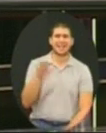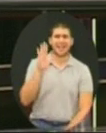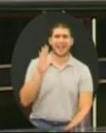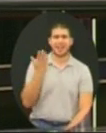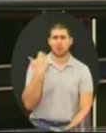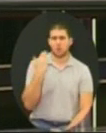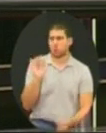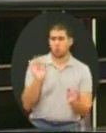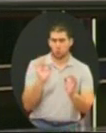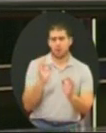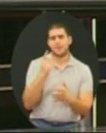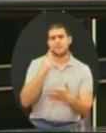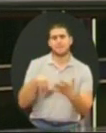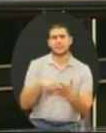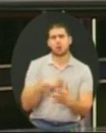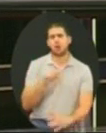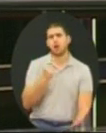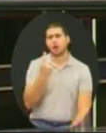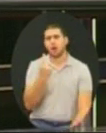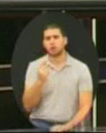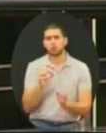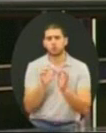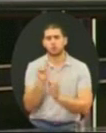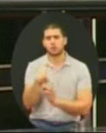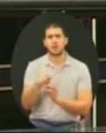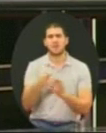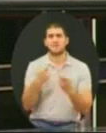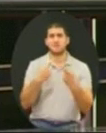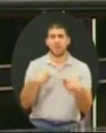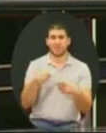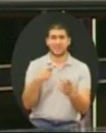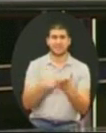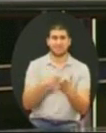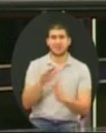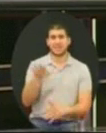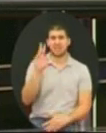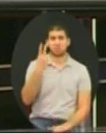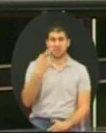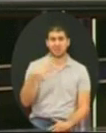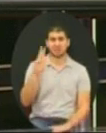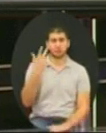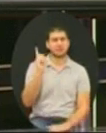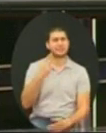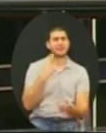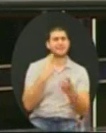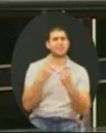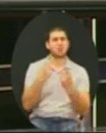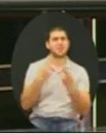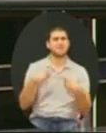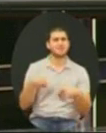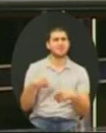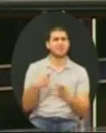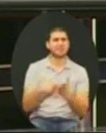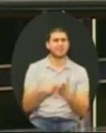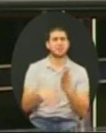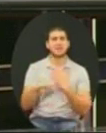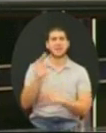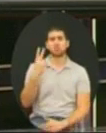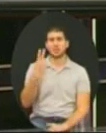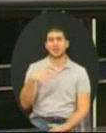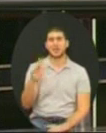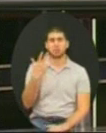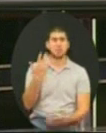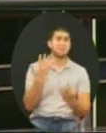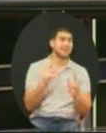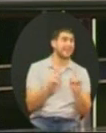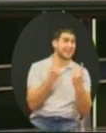הראשונה, נכון. הם פסלו בעצם מרגע שזה הגיע לוועדת הכספים וקריאה שנייה ושלישית. כלומר, צריך להיות דיון בוועדת הכספים, כן. לקריאה שנייה מתי ושלישית. מתי זה יקרה?